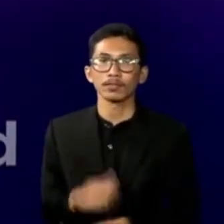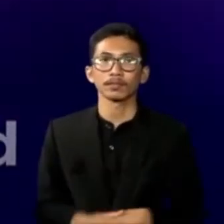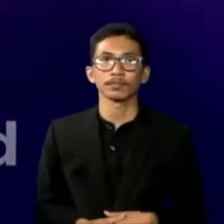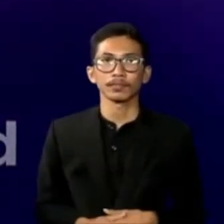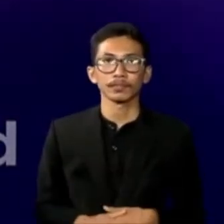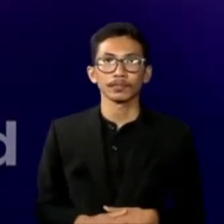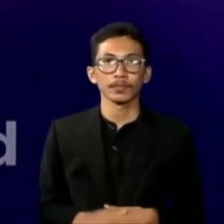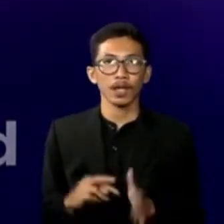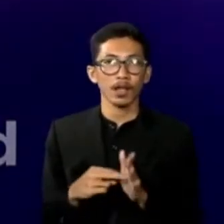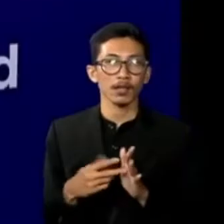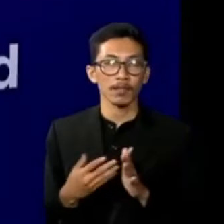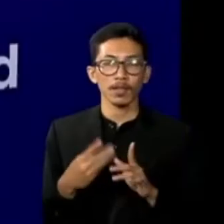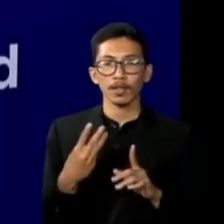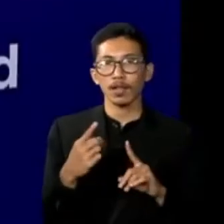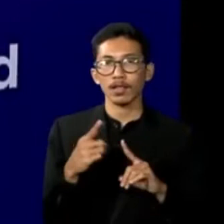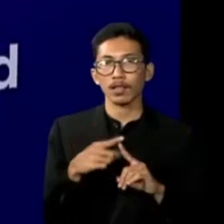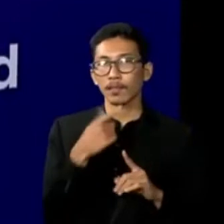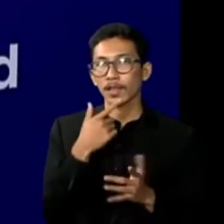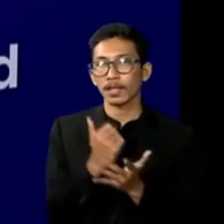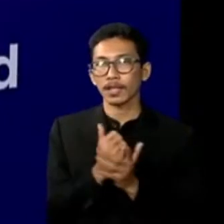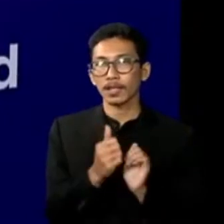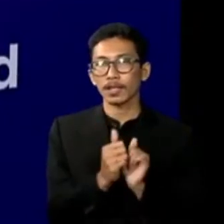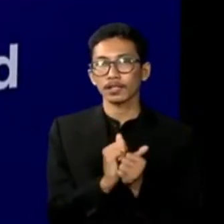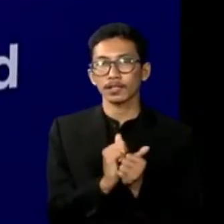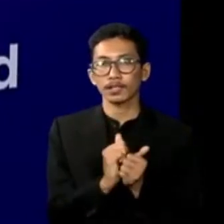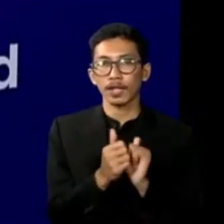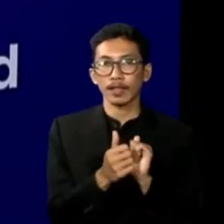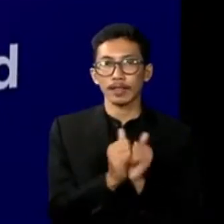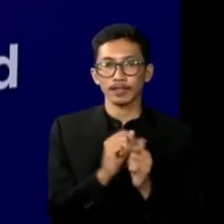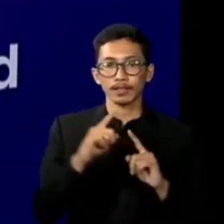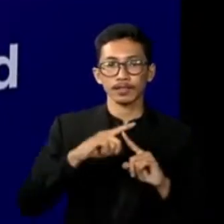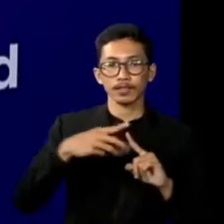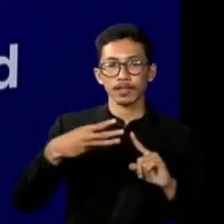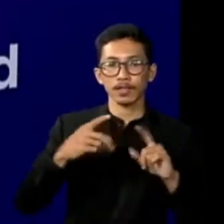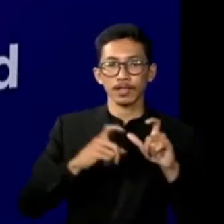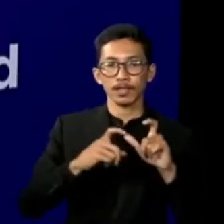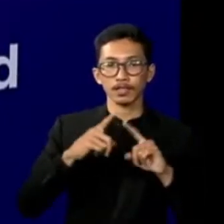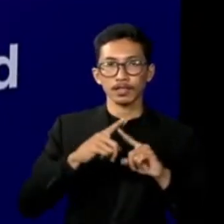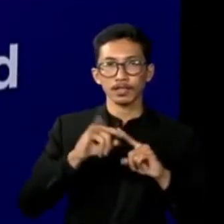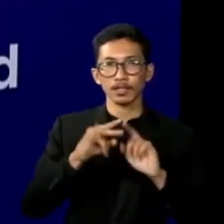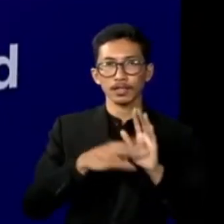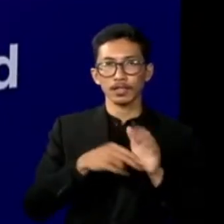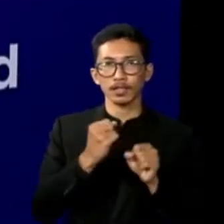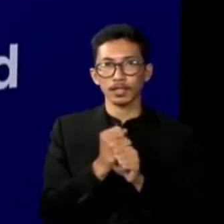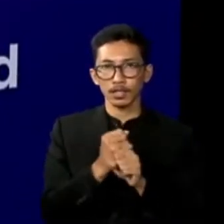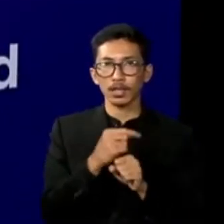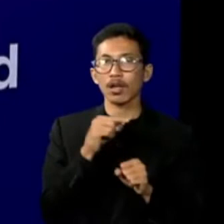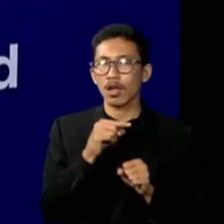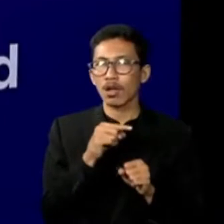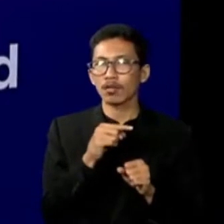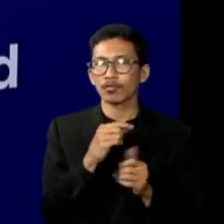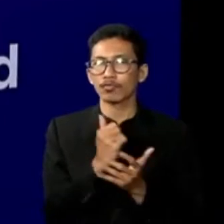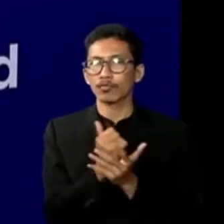pentingnya testing ya dokter ya Nah untuk atas Ting ini khusus untuk tiga tetes Ting ini seberapa besar sih dokter pengaruh